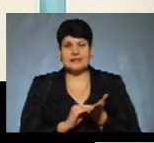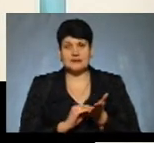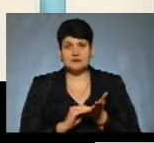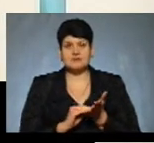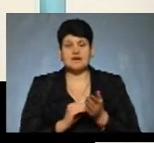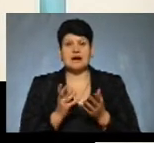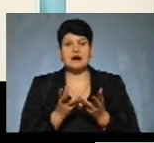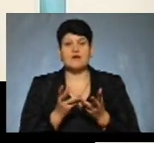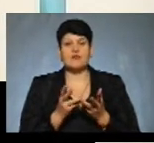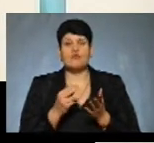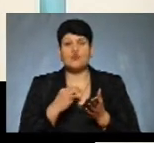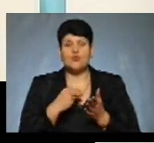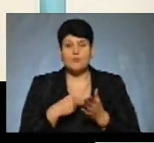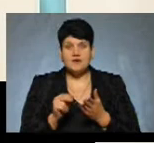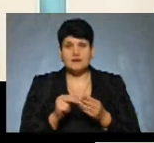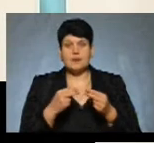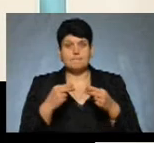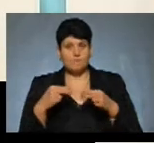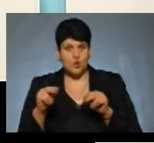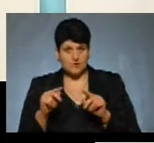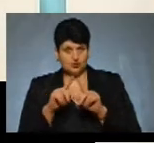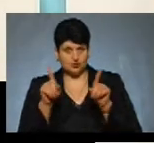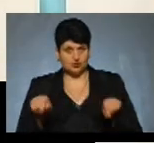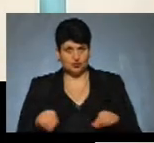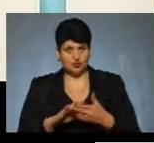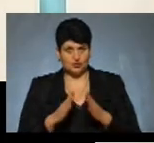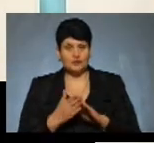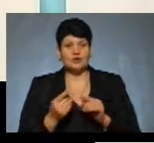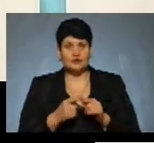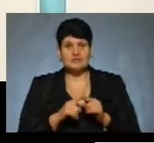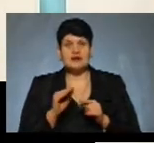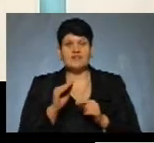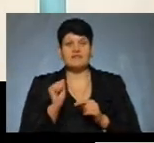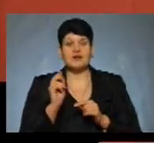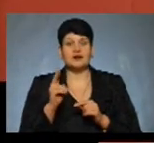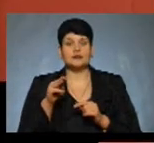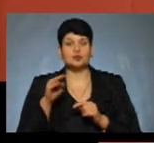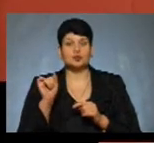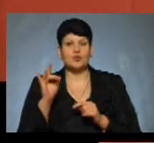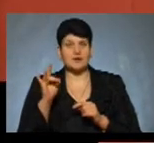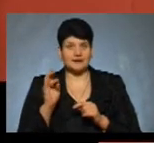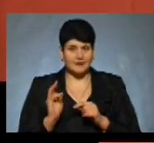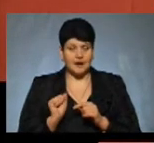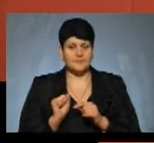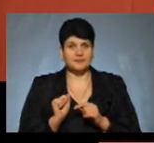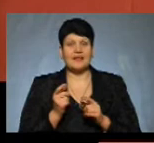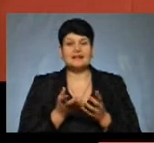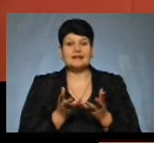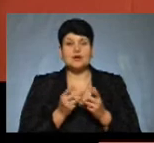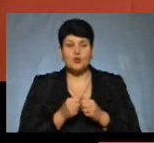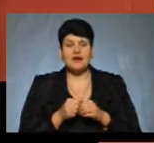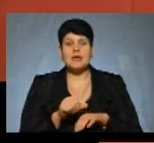фактури або договорів куплі-продажі, то це є фактурна вартість, вона рахується. Для нарахування митних